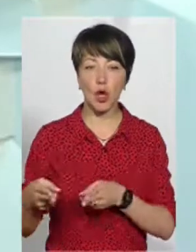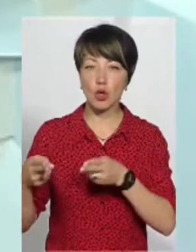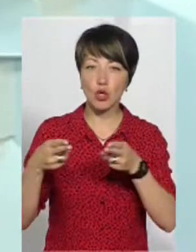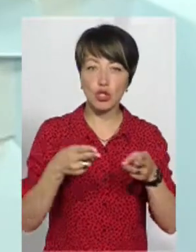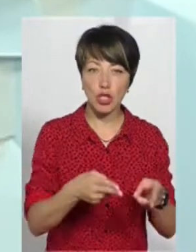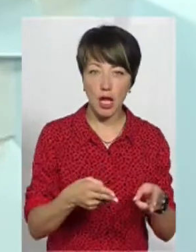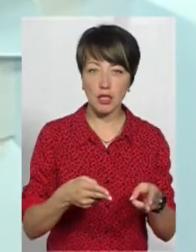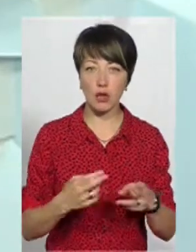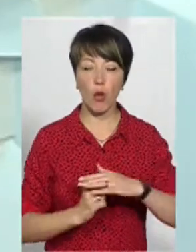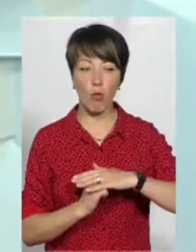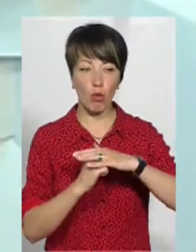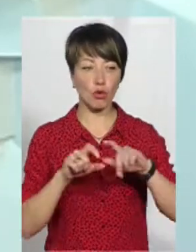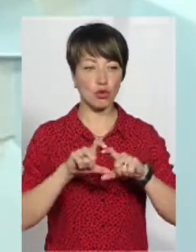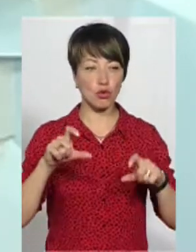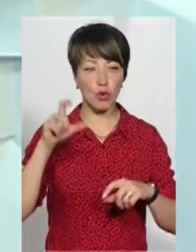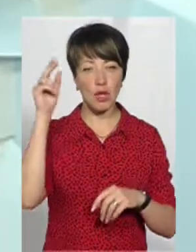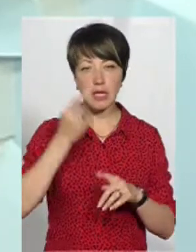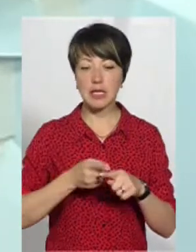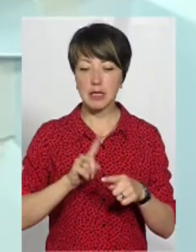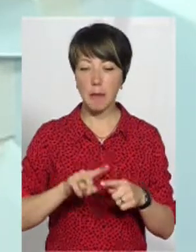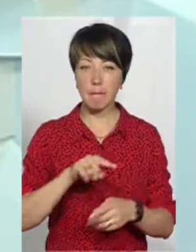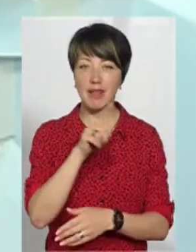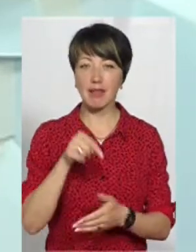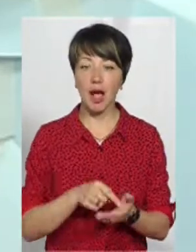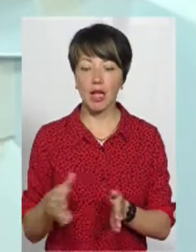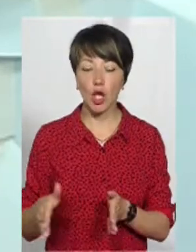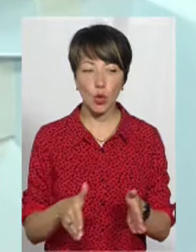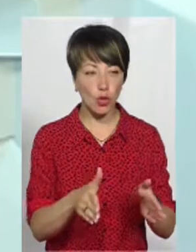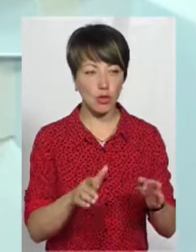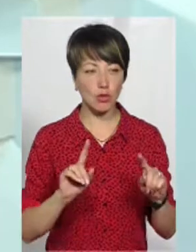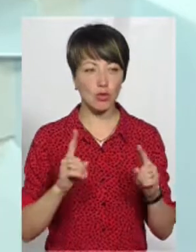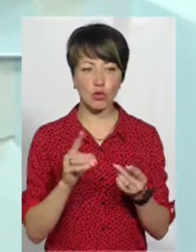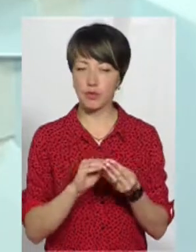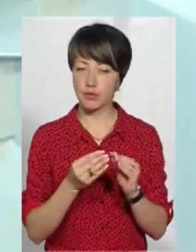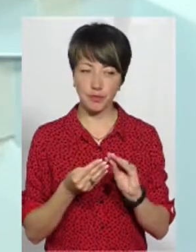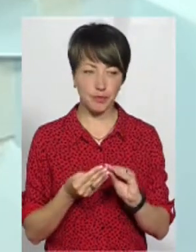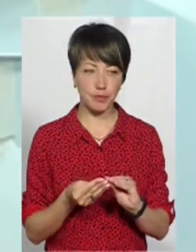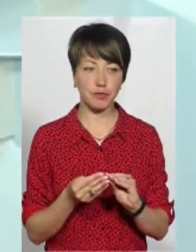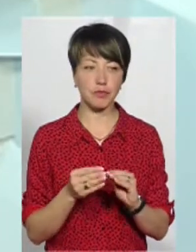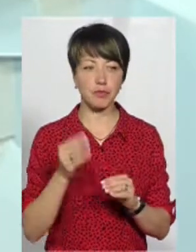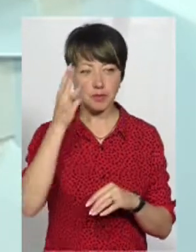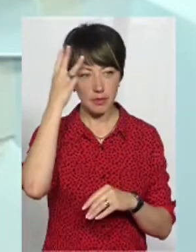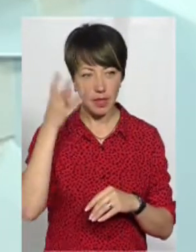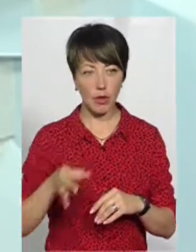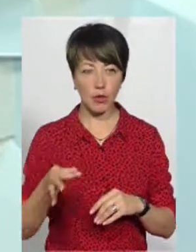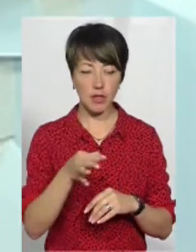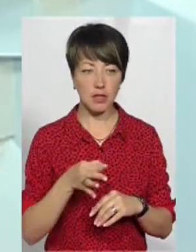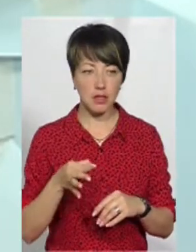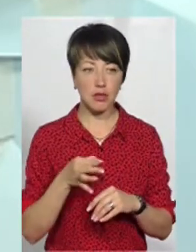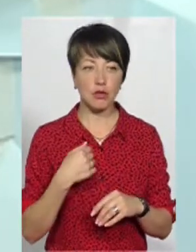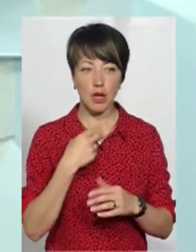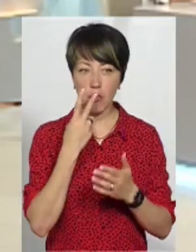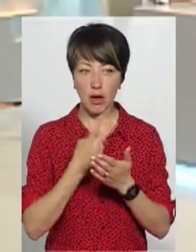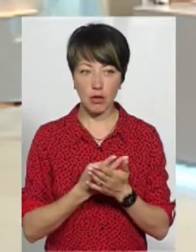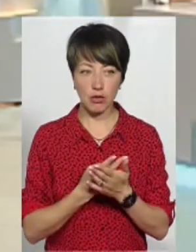до опорної школи, тому це питання і доріг, які є дуже проблематичним, зокрема, у Хмельницькій області, з того, що